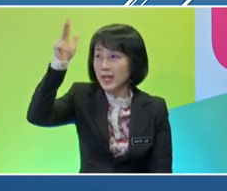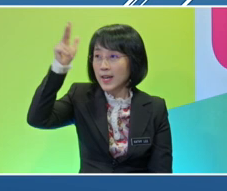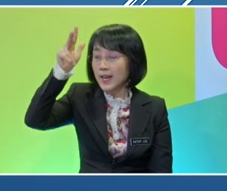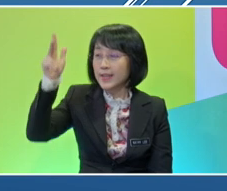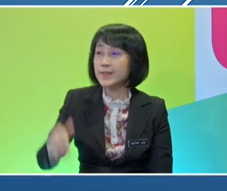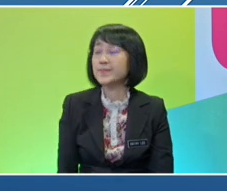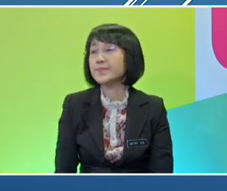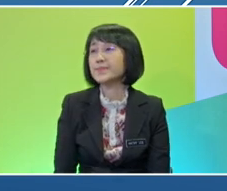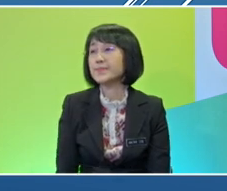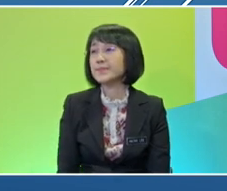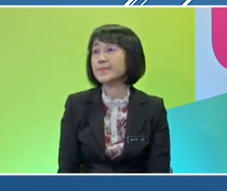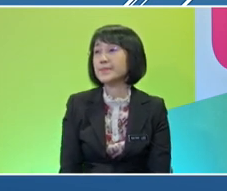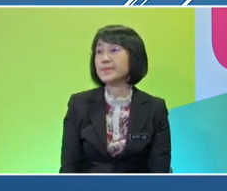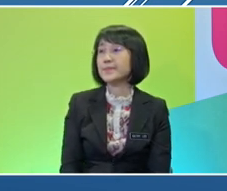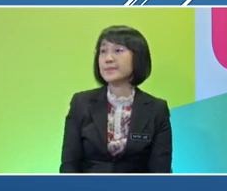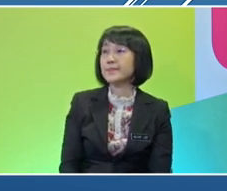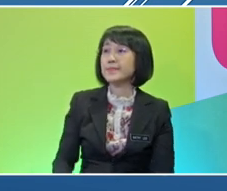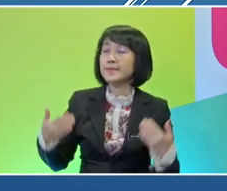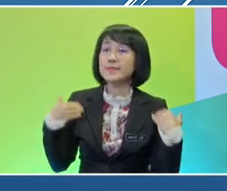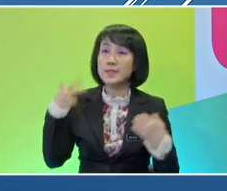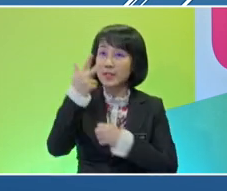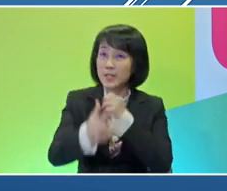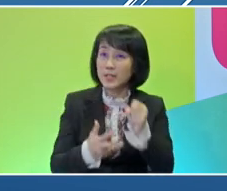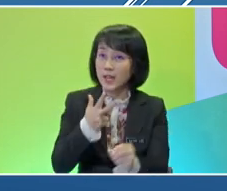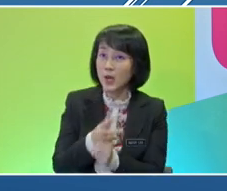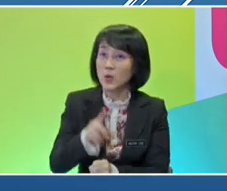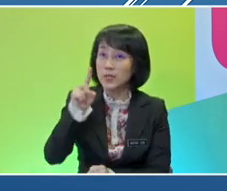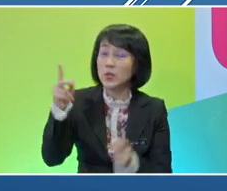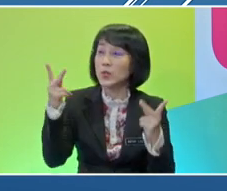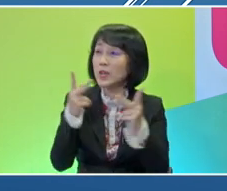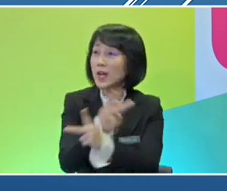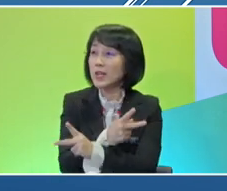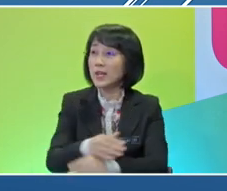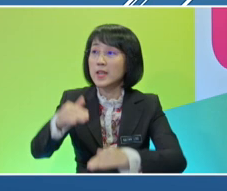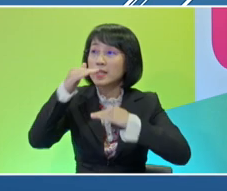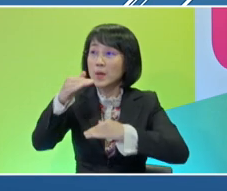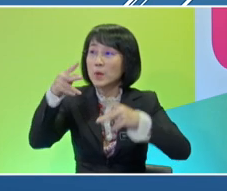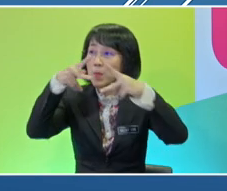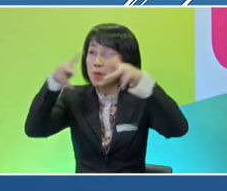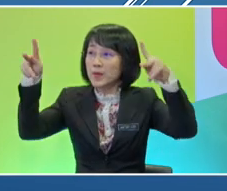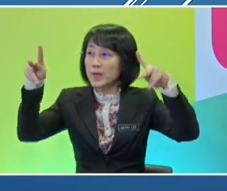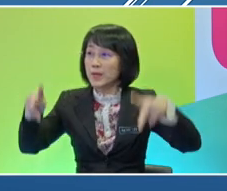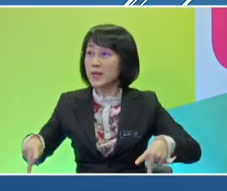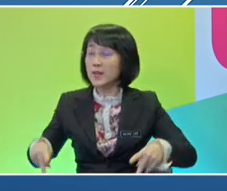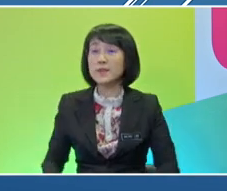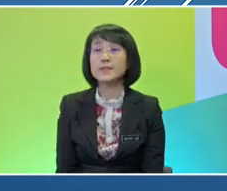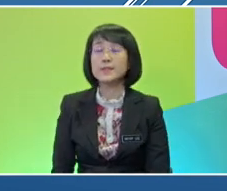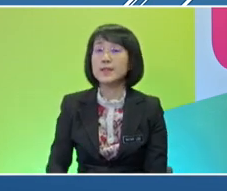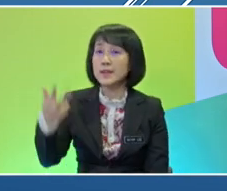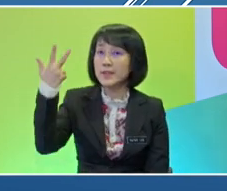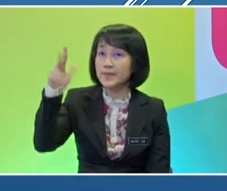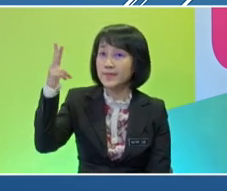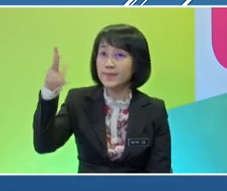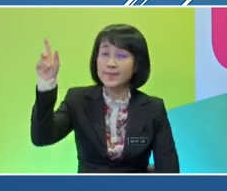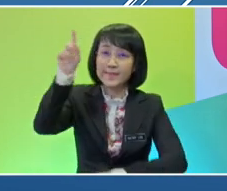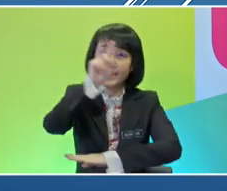dijalankan ibukota kerajaan tiga tahun sekali dengan tempo pemeriksaan mengambil masuk hingga